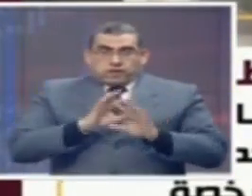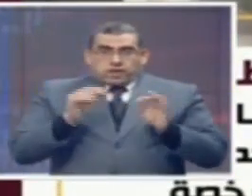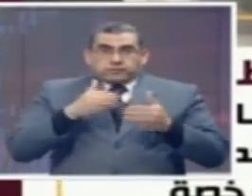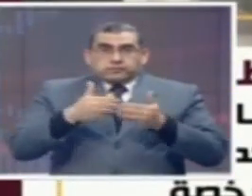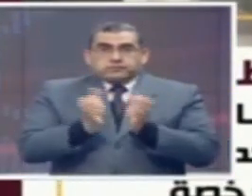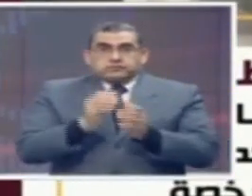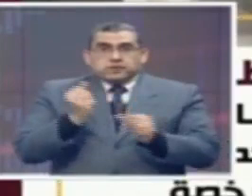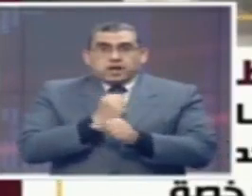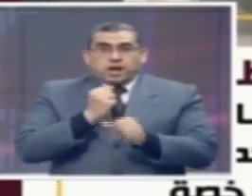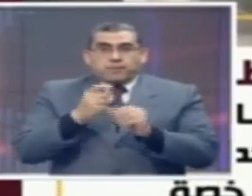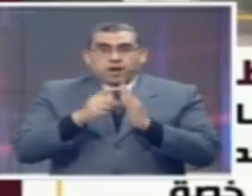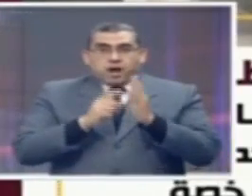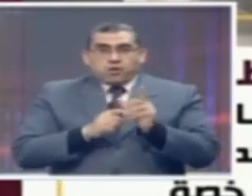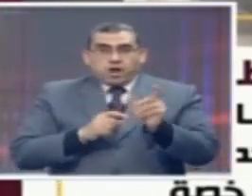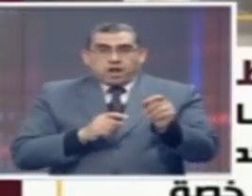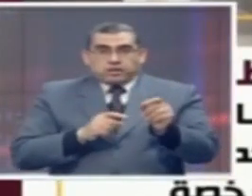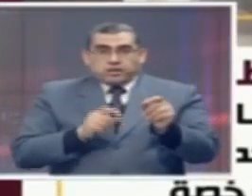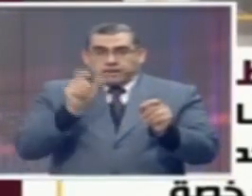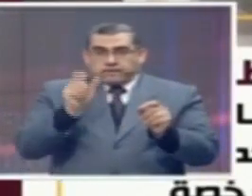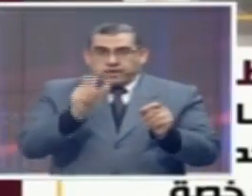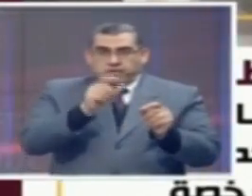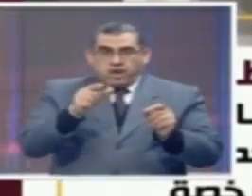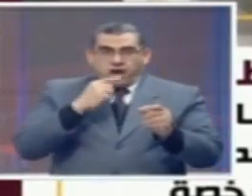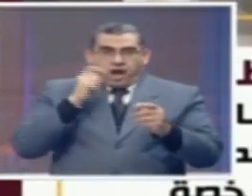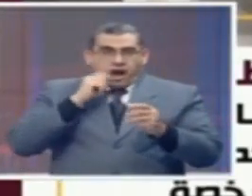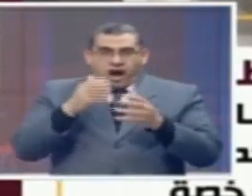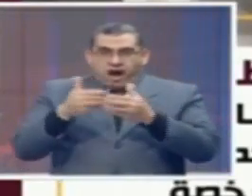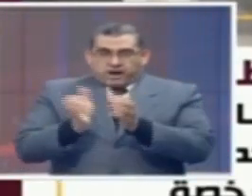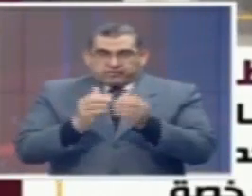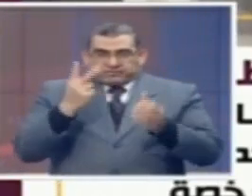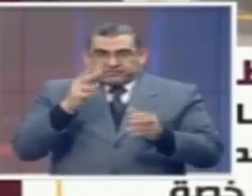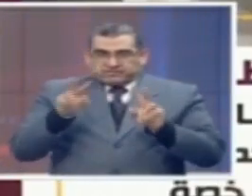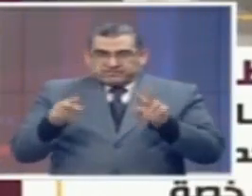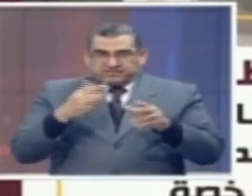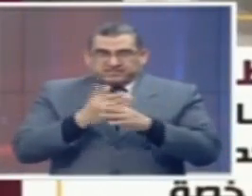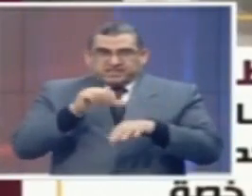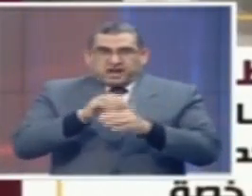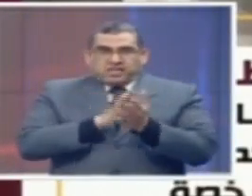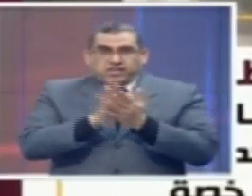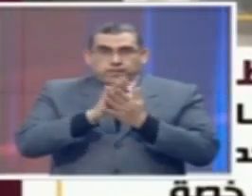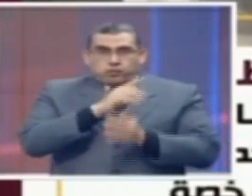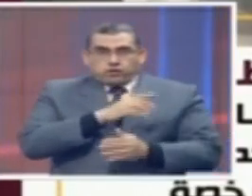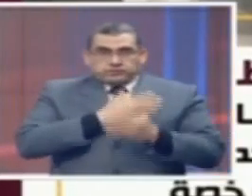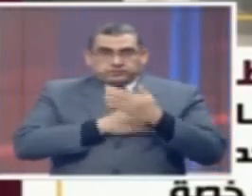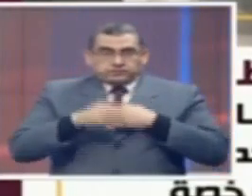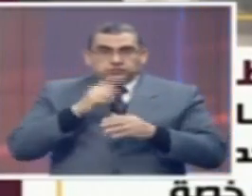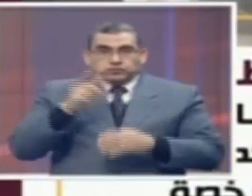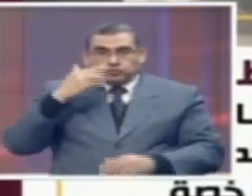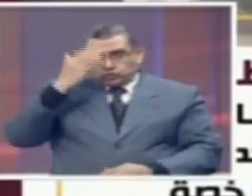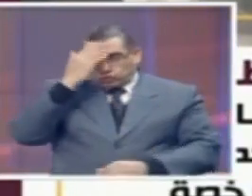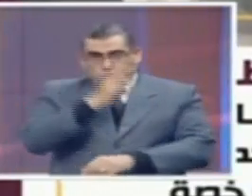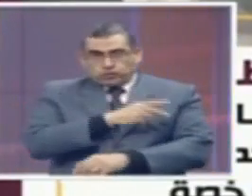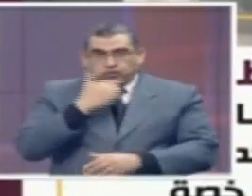اتخاذ الإجراءات القانونية حيال عناصر تشكيلين عصابيين بمطروح ودمياط لقيامهم